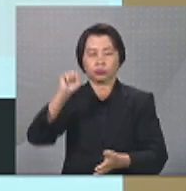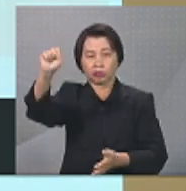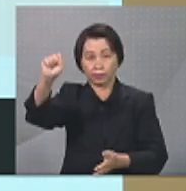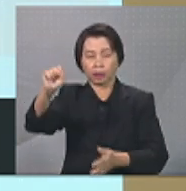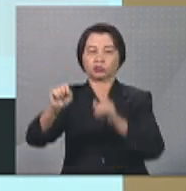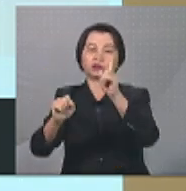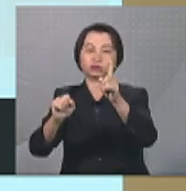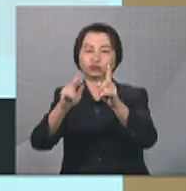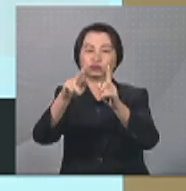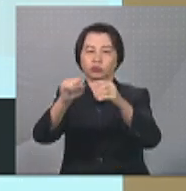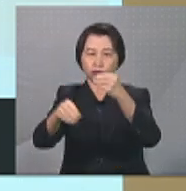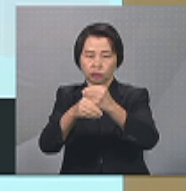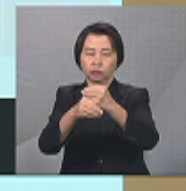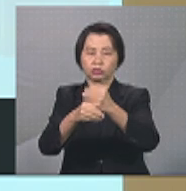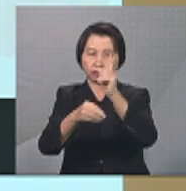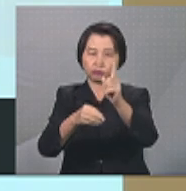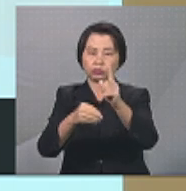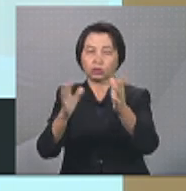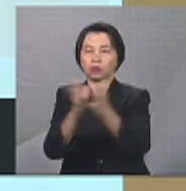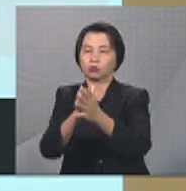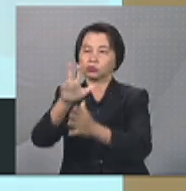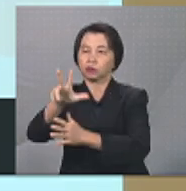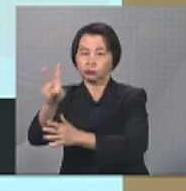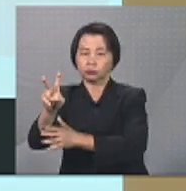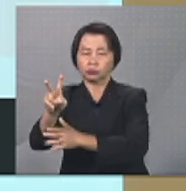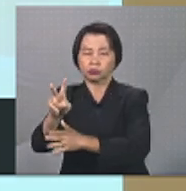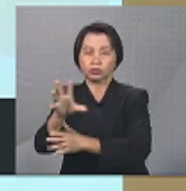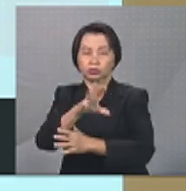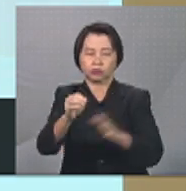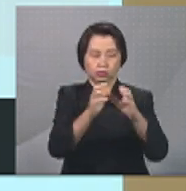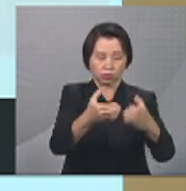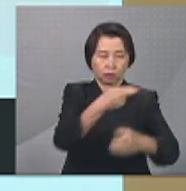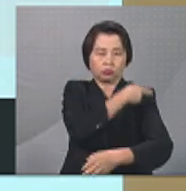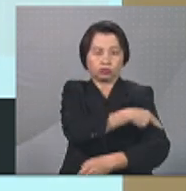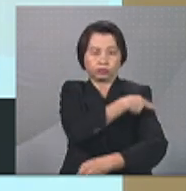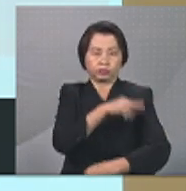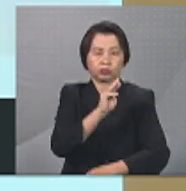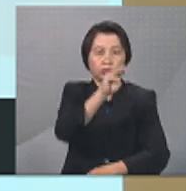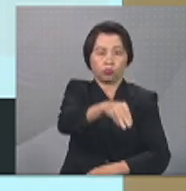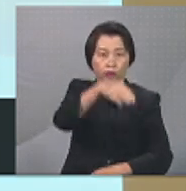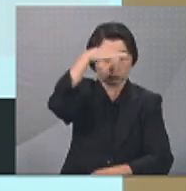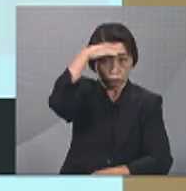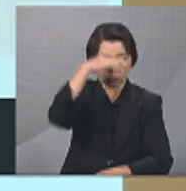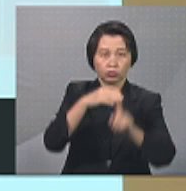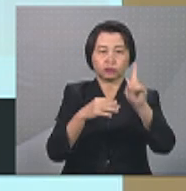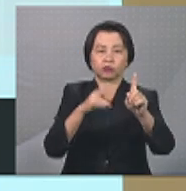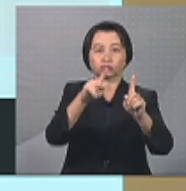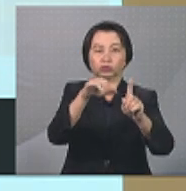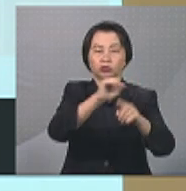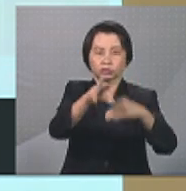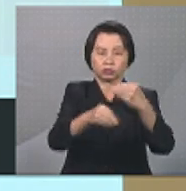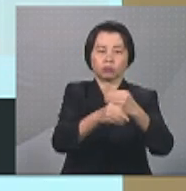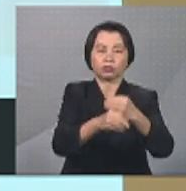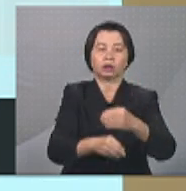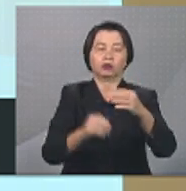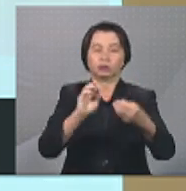1 kes, menjadikan jumlah 32 kes. Dan kluster Hospital Muar ada pertambahan 1 kes, menjadikan jumlah